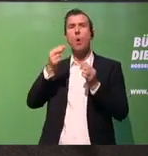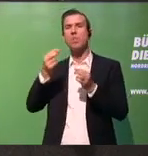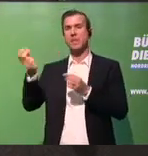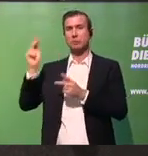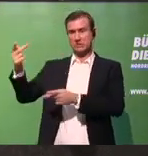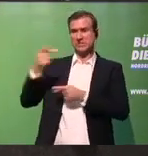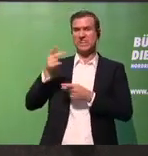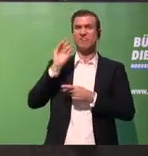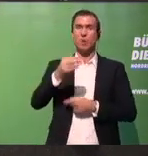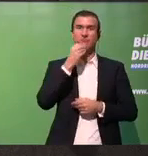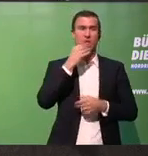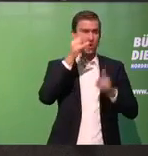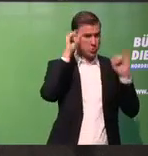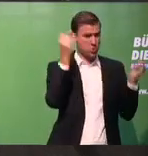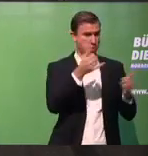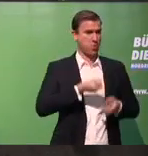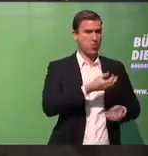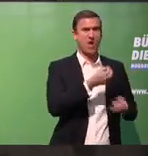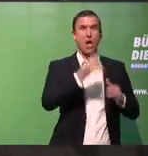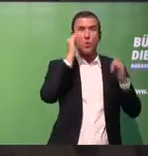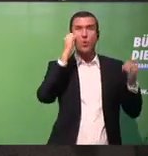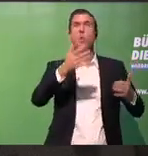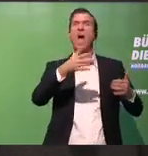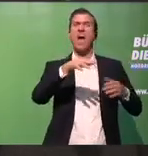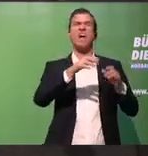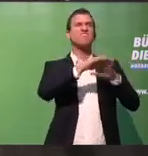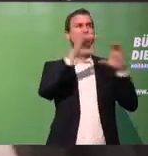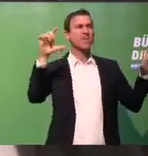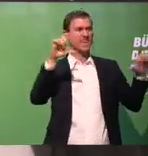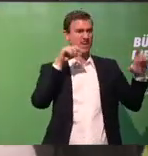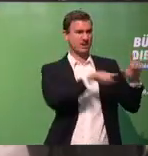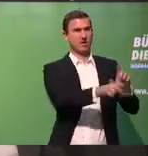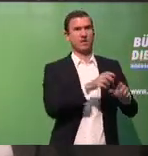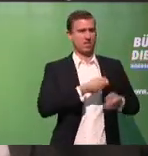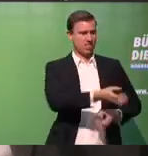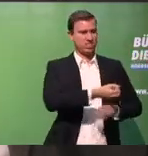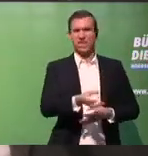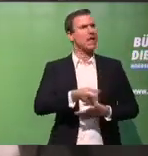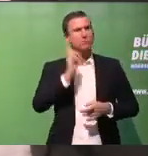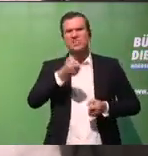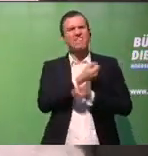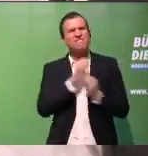Die Kühe müssen aus den Fabriken raus und auf die Weiden.